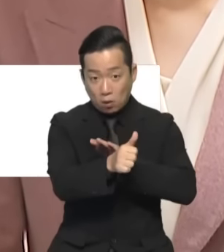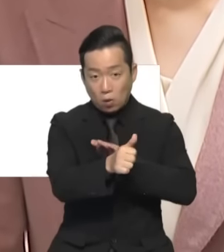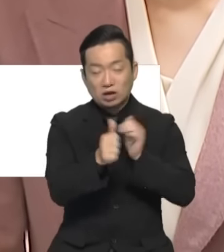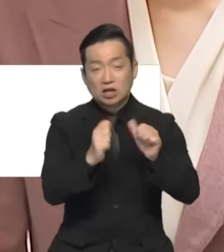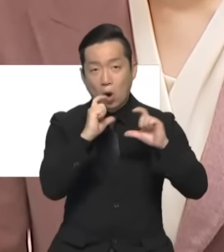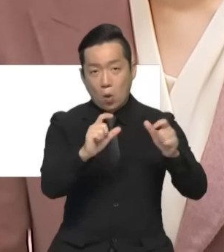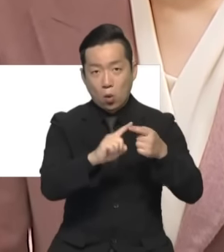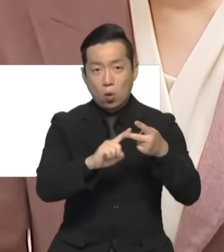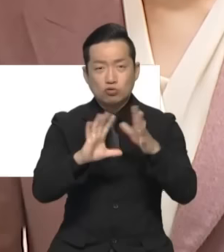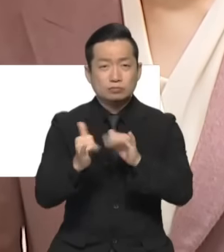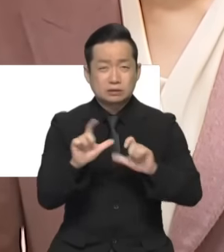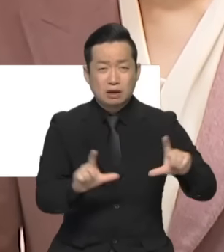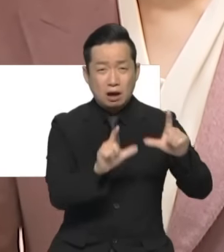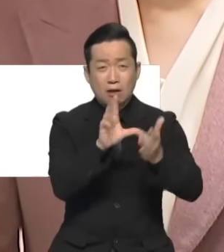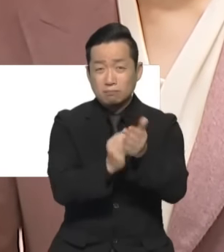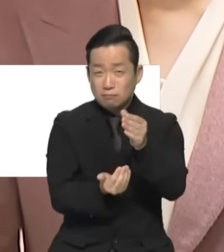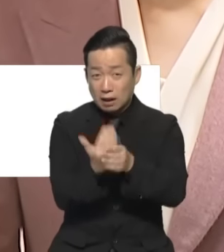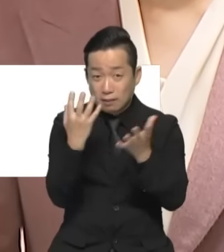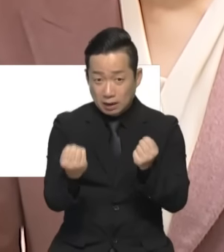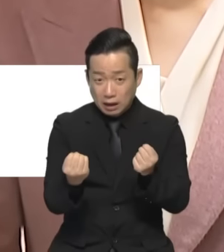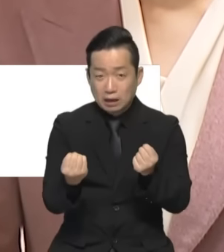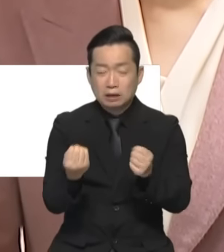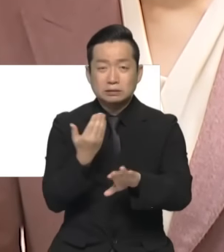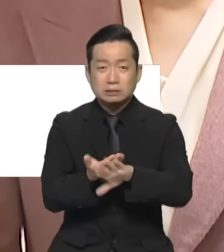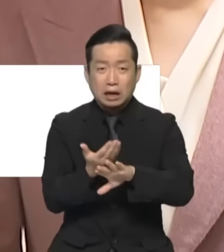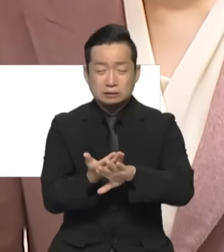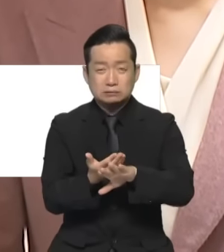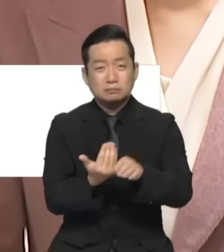굉장히 중요한 시기에 다른 이슈들을 덮거나